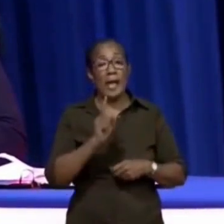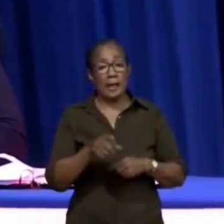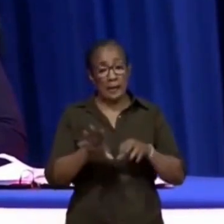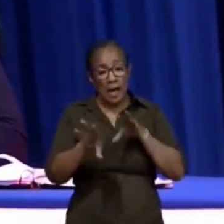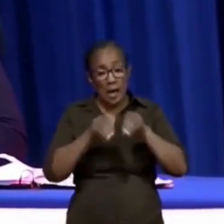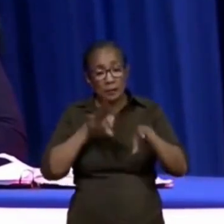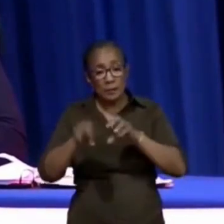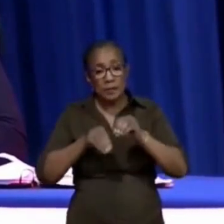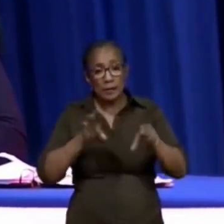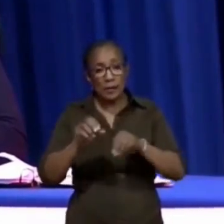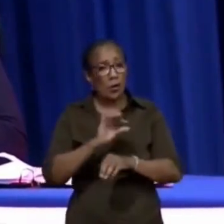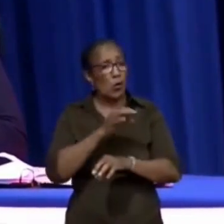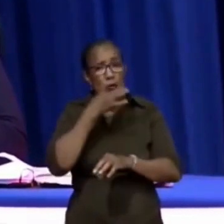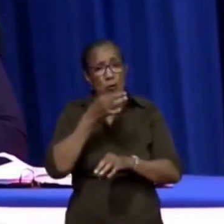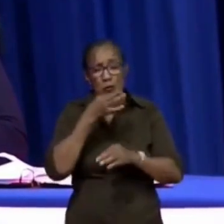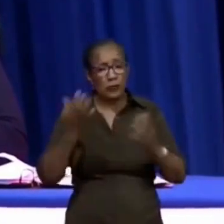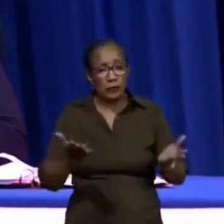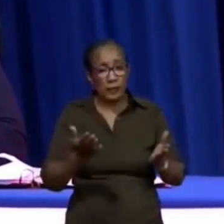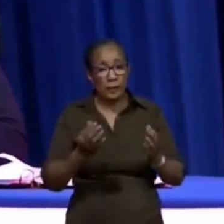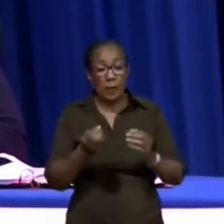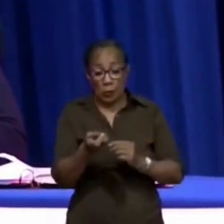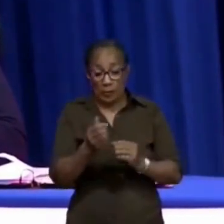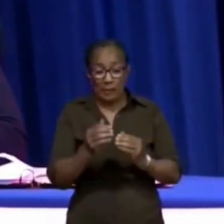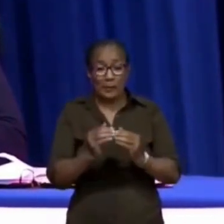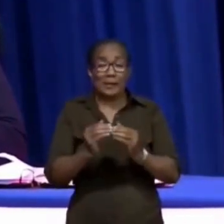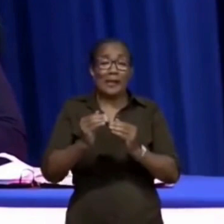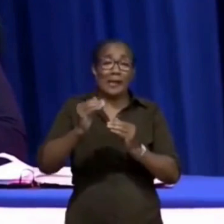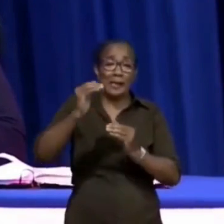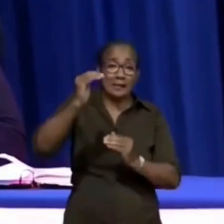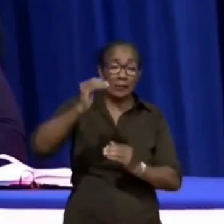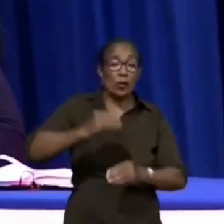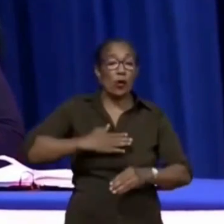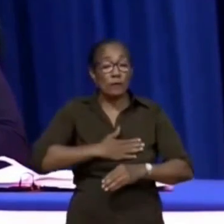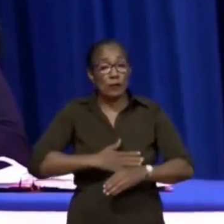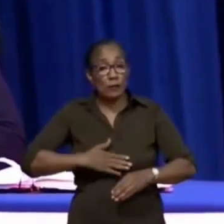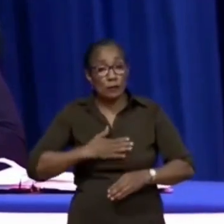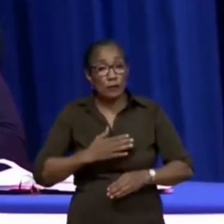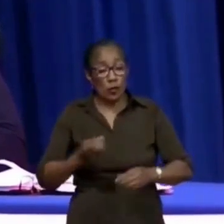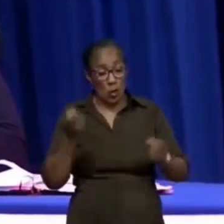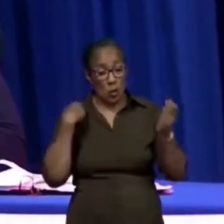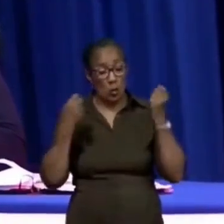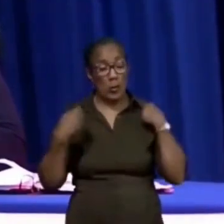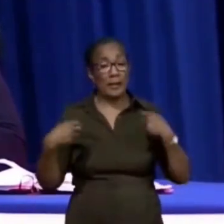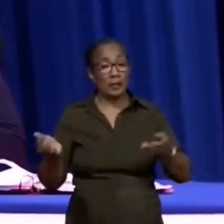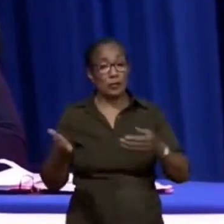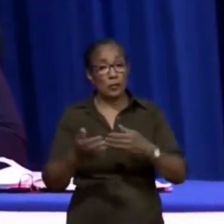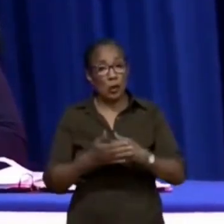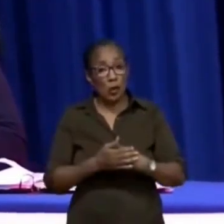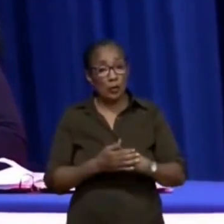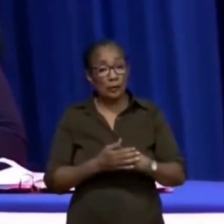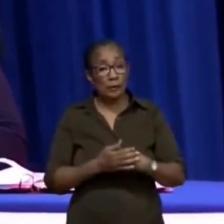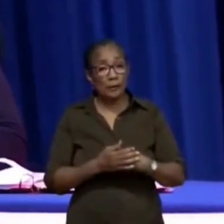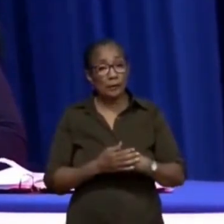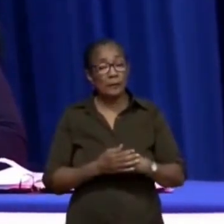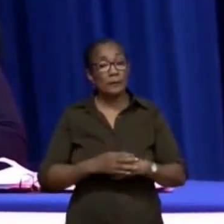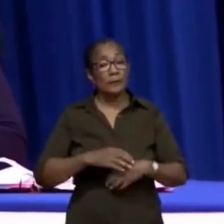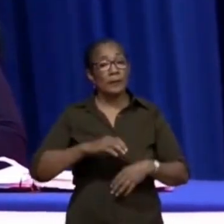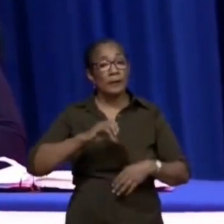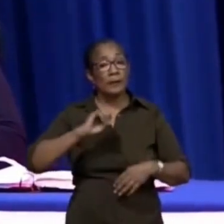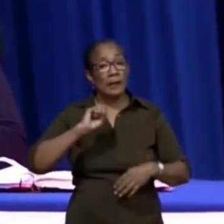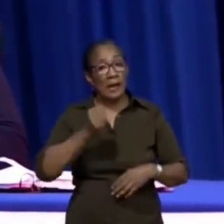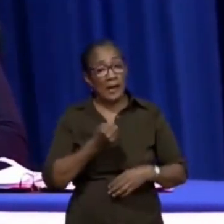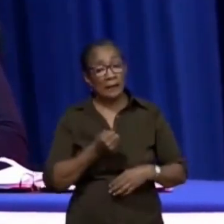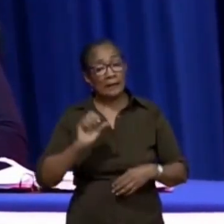voorkomen. Wanneer prijzen hoog zijn of wanneer men het gevoel heeft dat de winkels gesloten zullen zijn, gaat men automatisch over